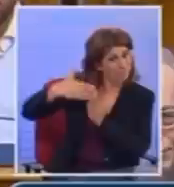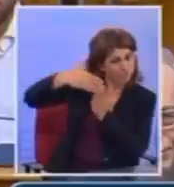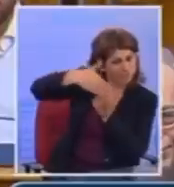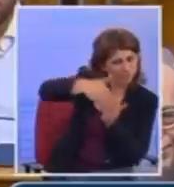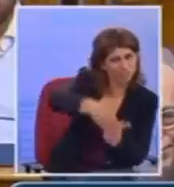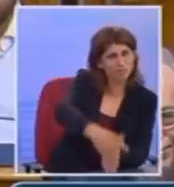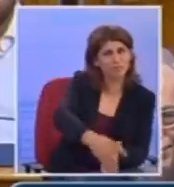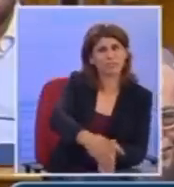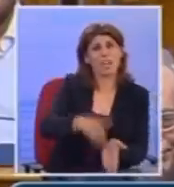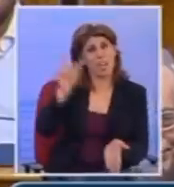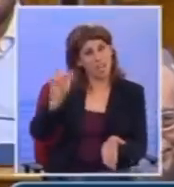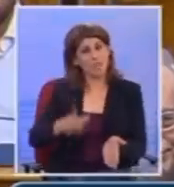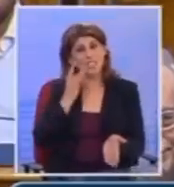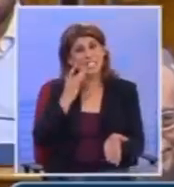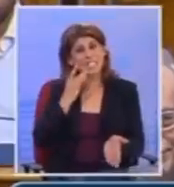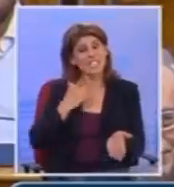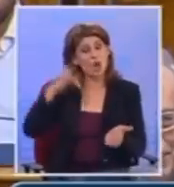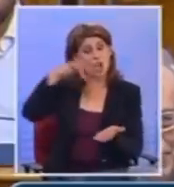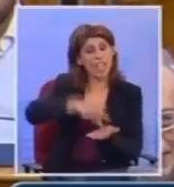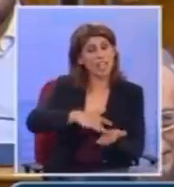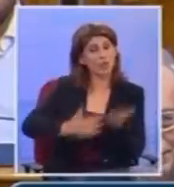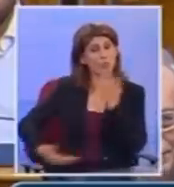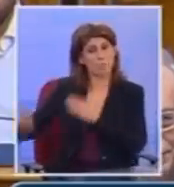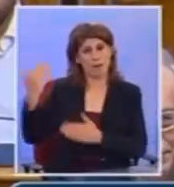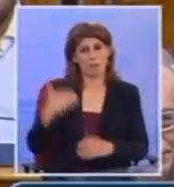βυθό αυτός, ο σκληρός πυρήνας του χθες.